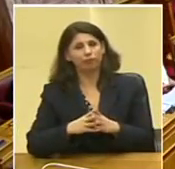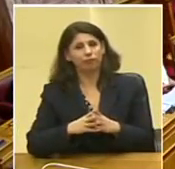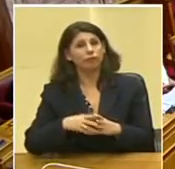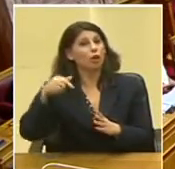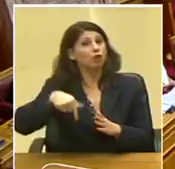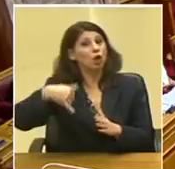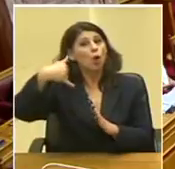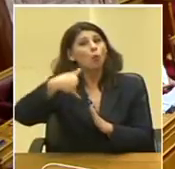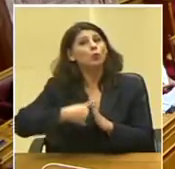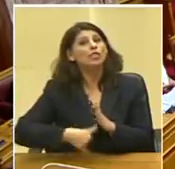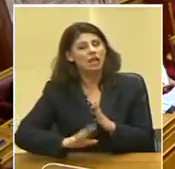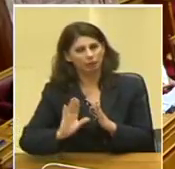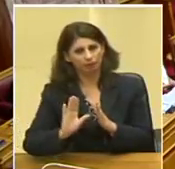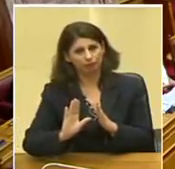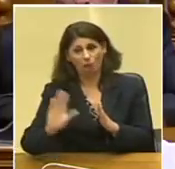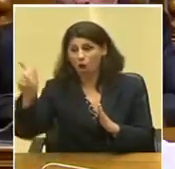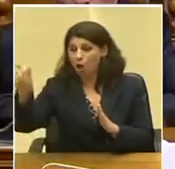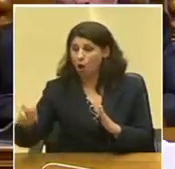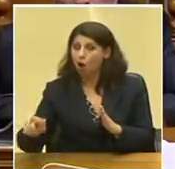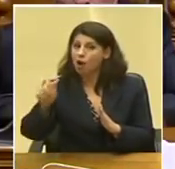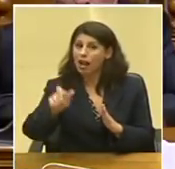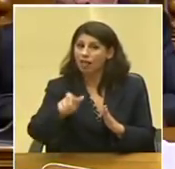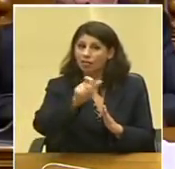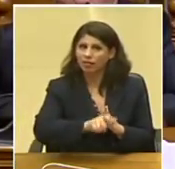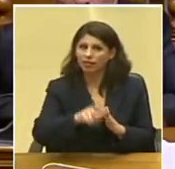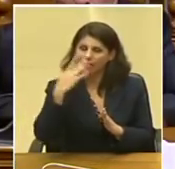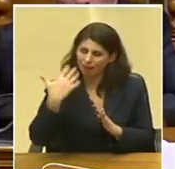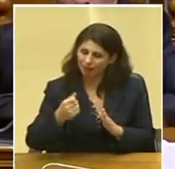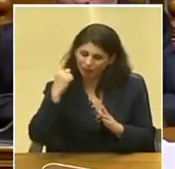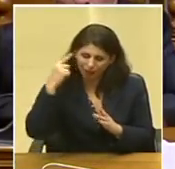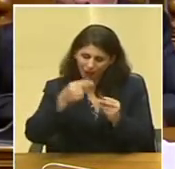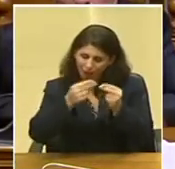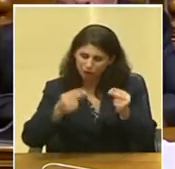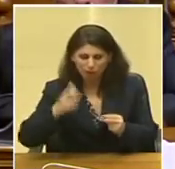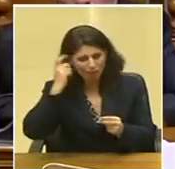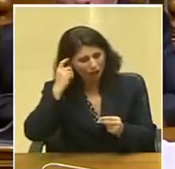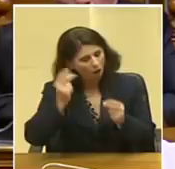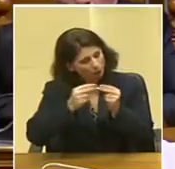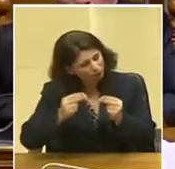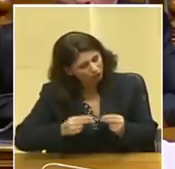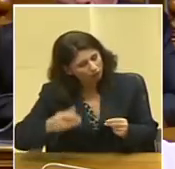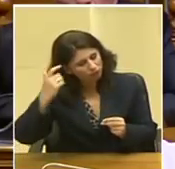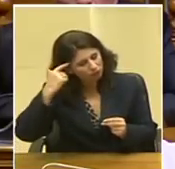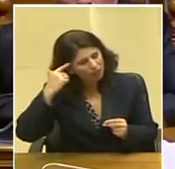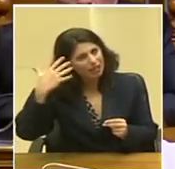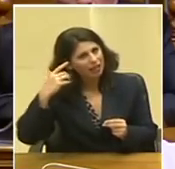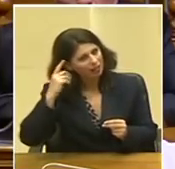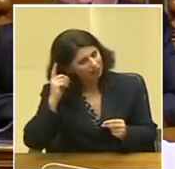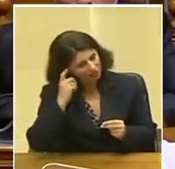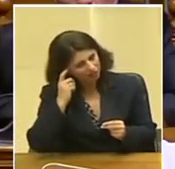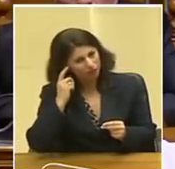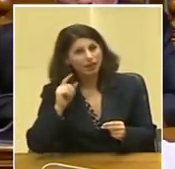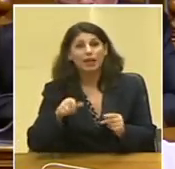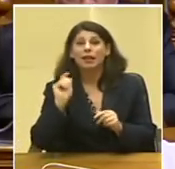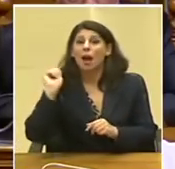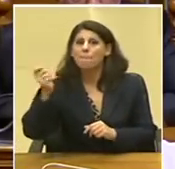Τασούλα. Ο καθής βγάζει τα συμπεράσματά του για τον πολιτικό καιροσκοπισμό, αλλά και για